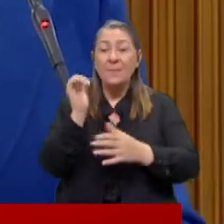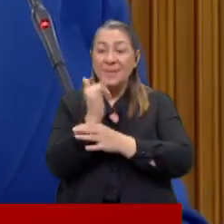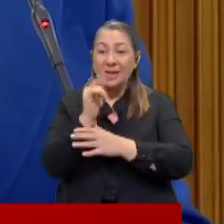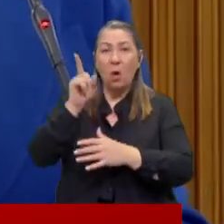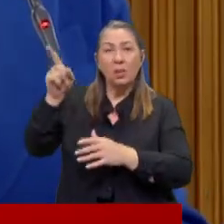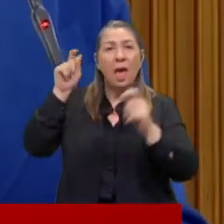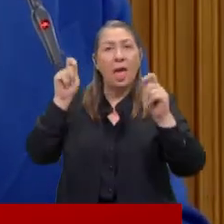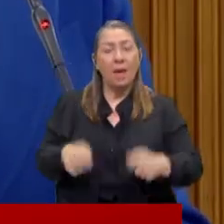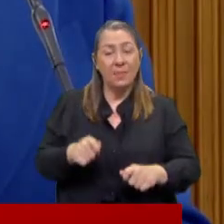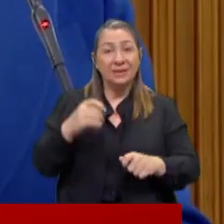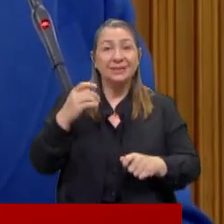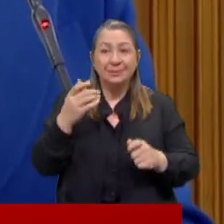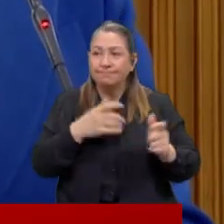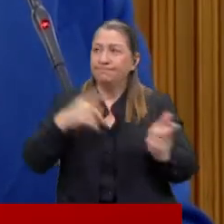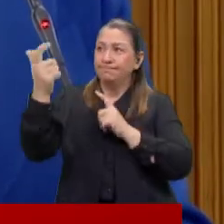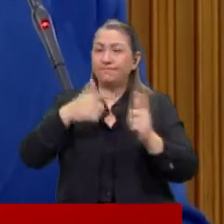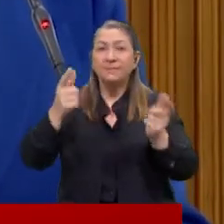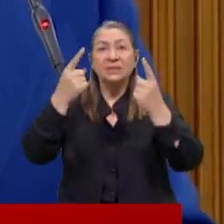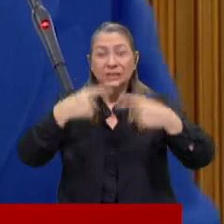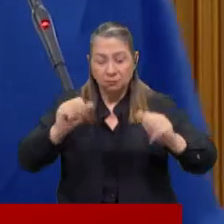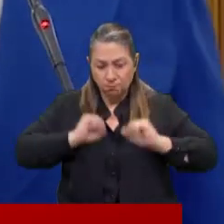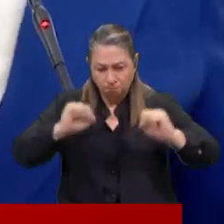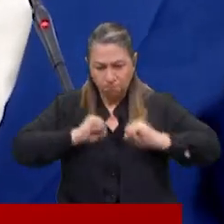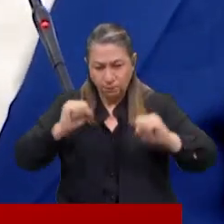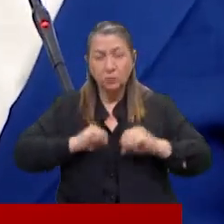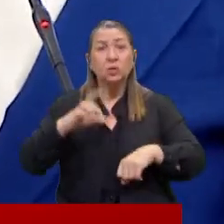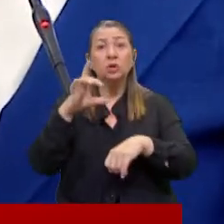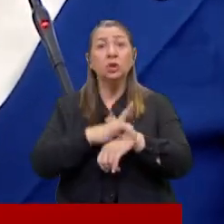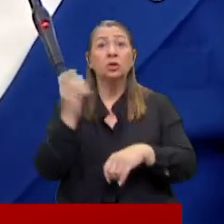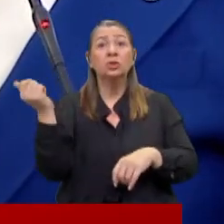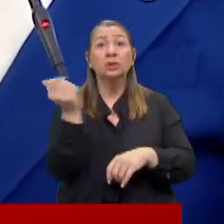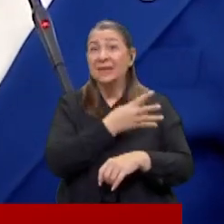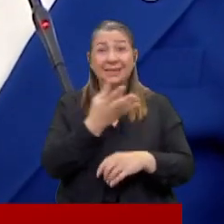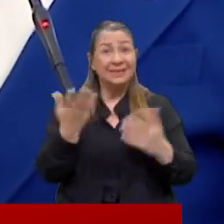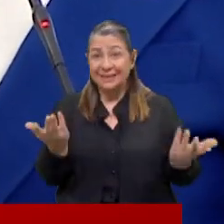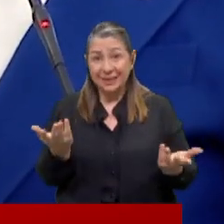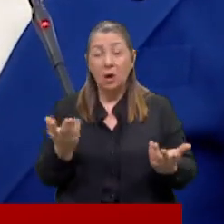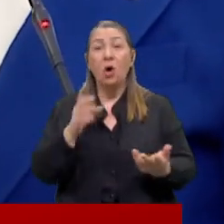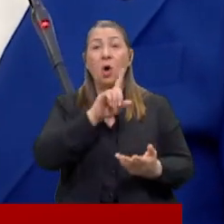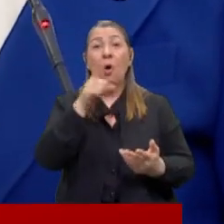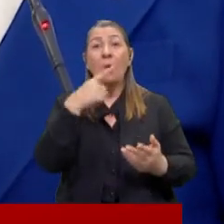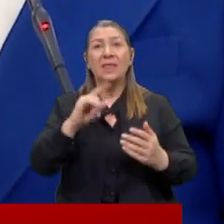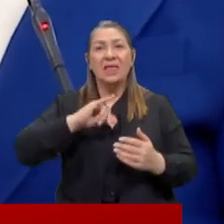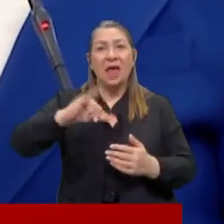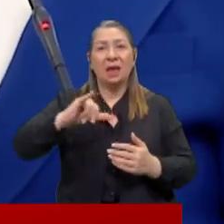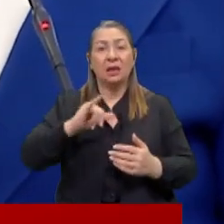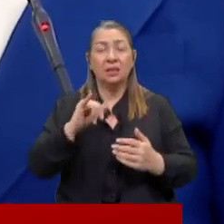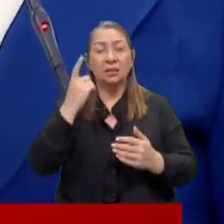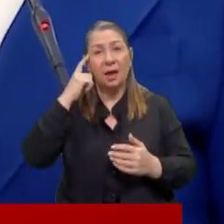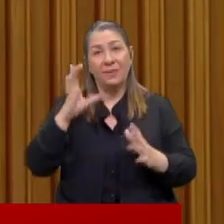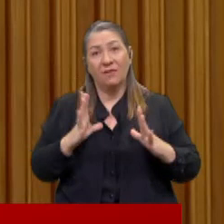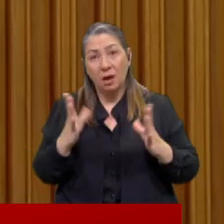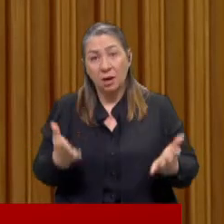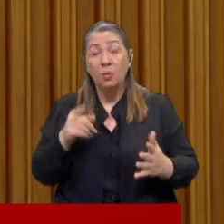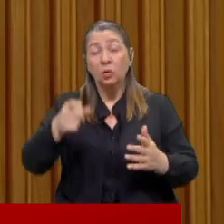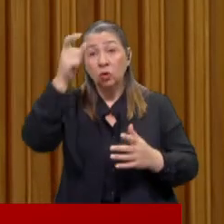mesleğini oralarda icra etmek için sınavlara hazırlanan doktorlarımızın sayısı ise 10 bine yaklaştığı tahmin ediliyor.